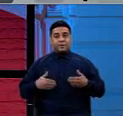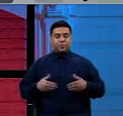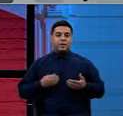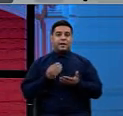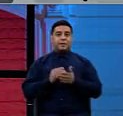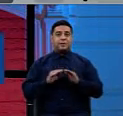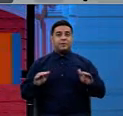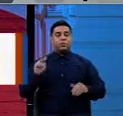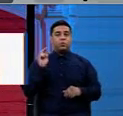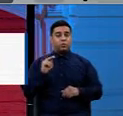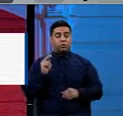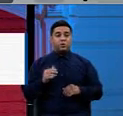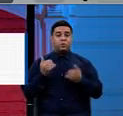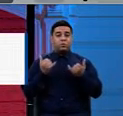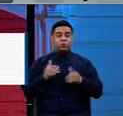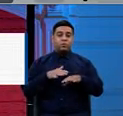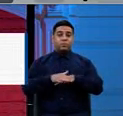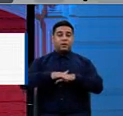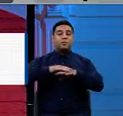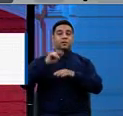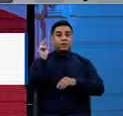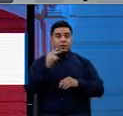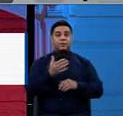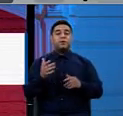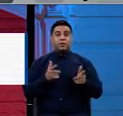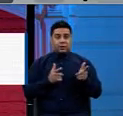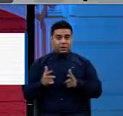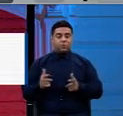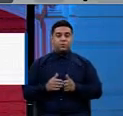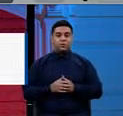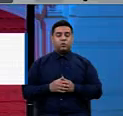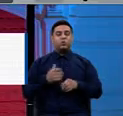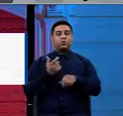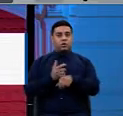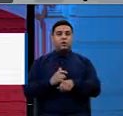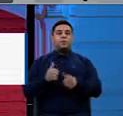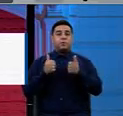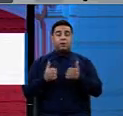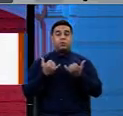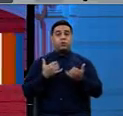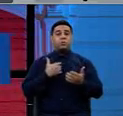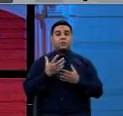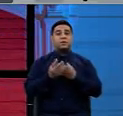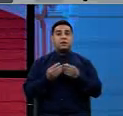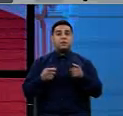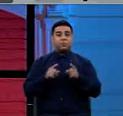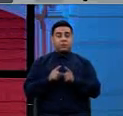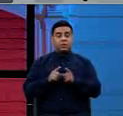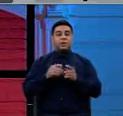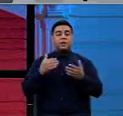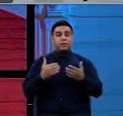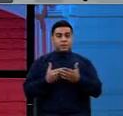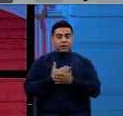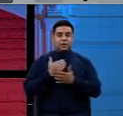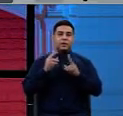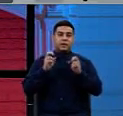Assalomu alaykum aziz o'quvchilar. Bugungi matematika darsiga tayyormisiz? Juda yaxshi. Bugun sizlar bilan